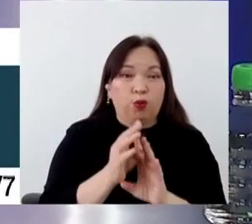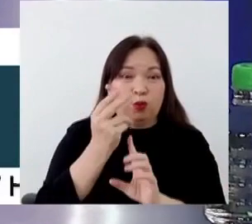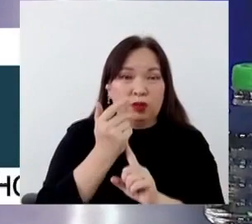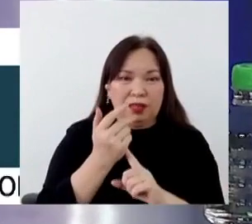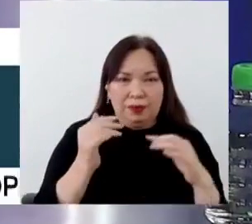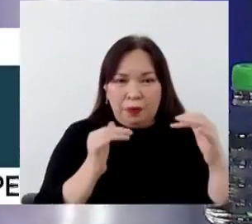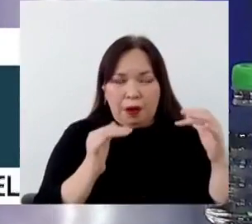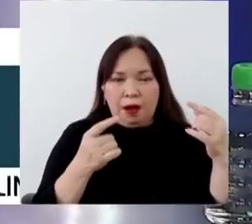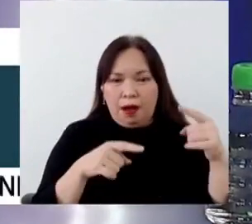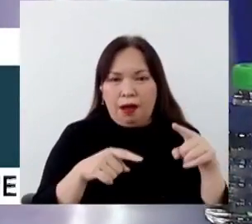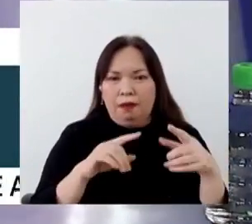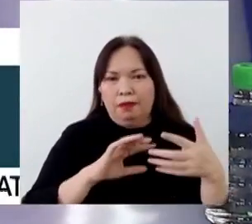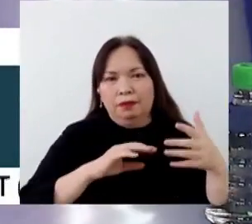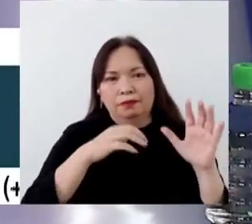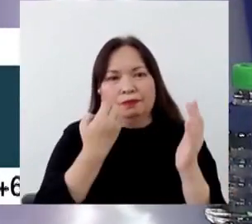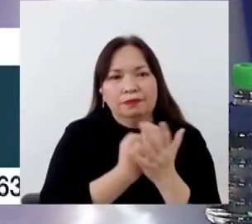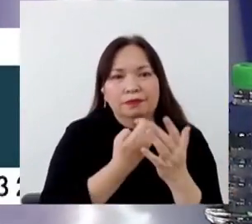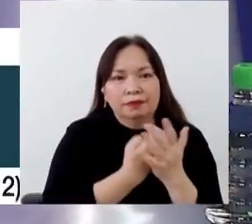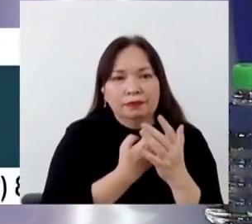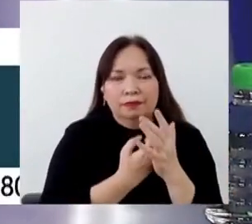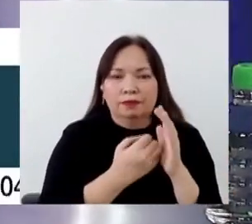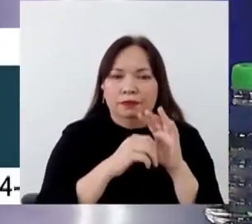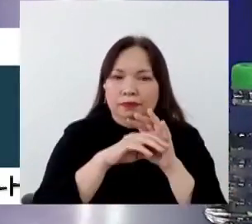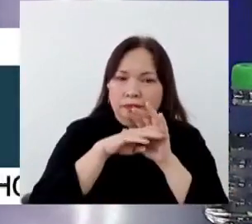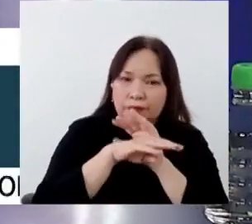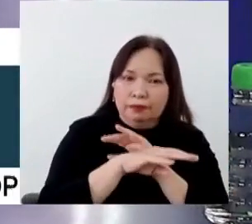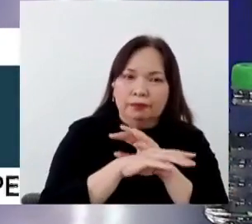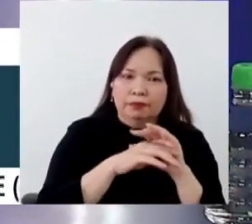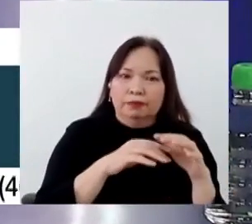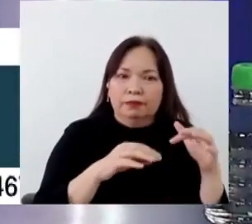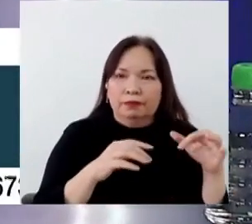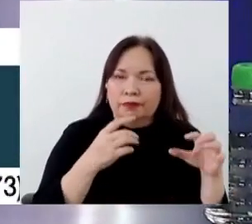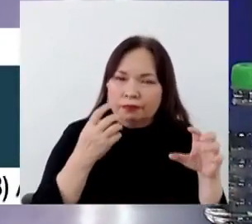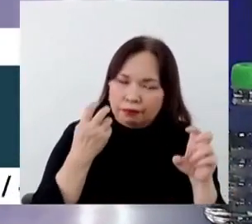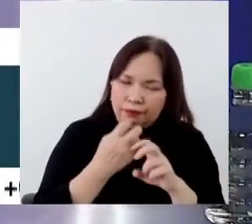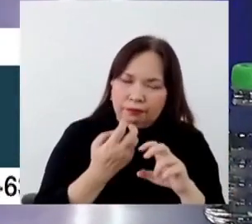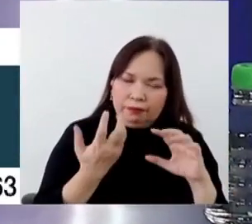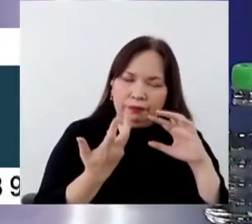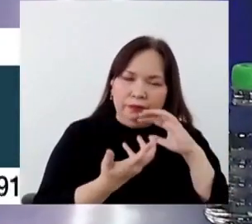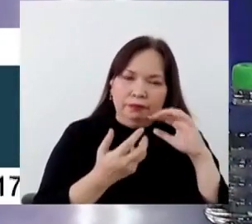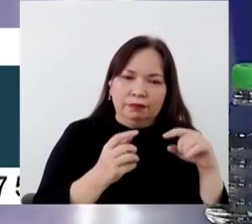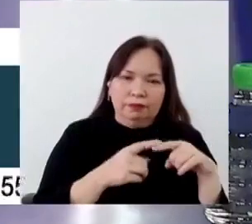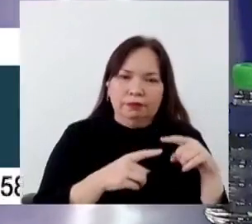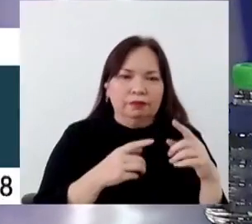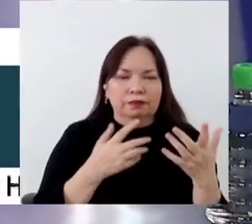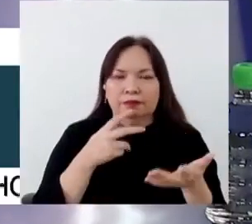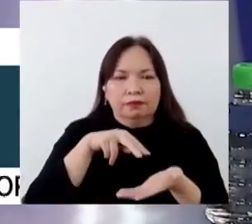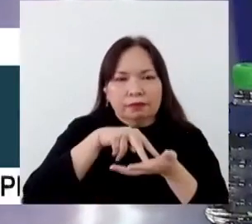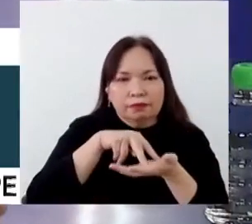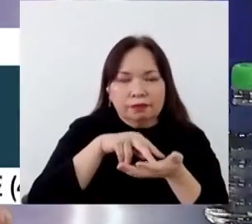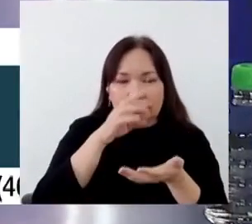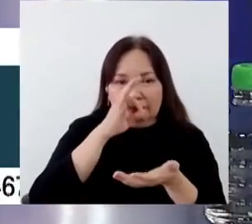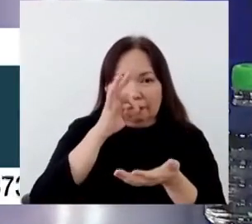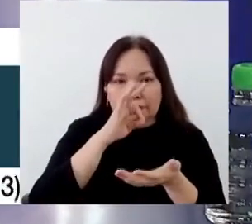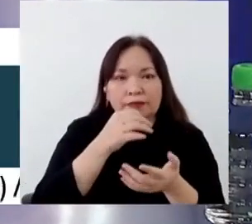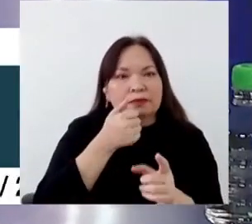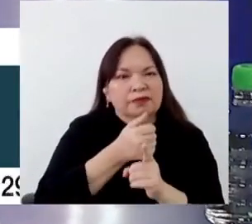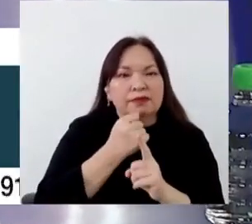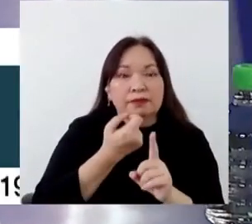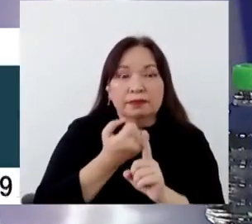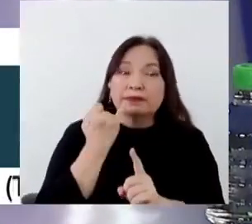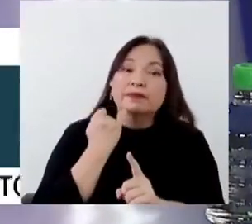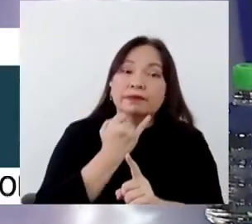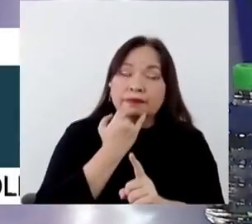Hindi lang dahil sa crisis, pero recently, dahil intense yung situation or what. So wala na siyang trabaho. So they've decided to just go home. So